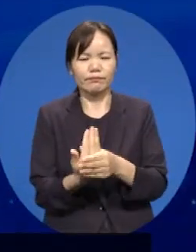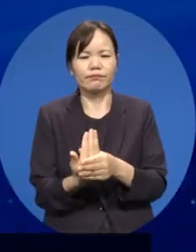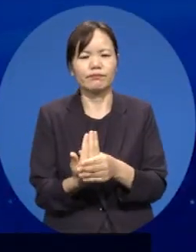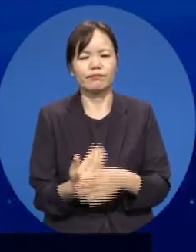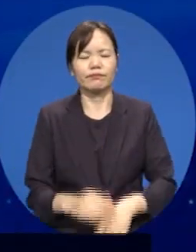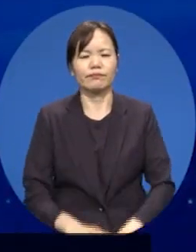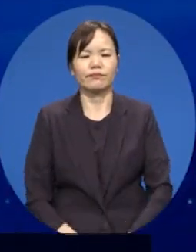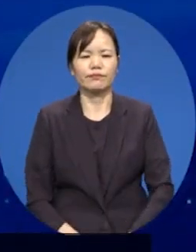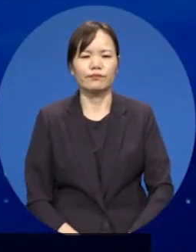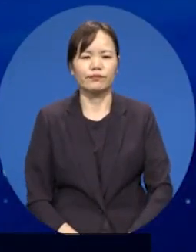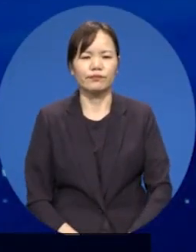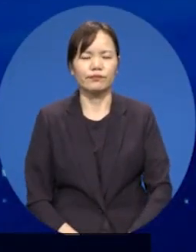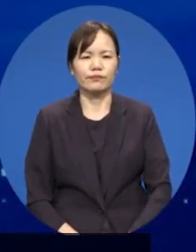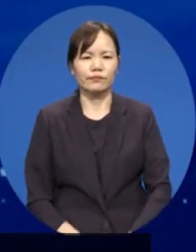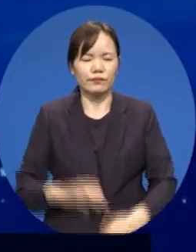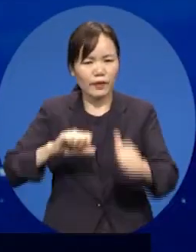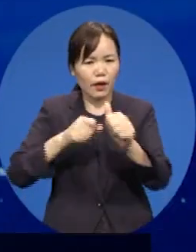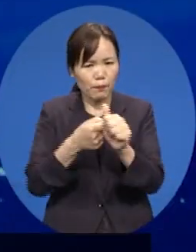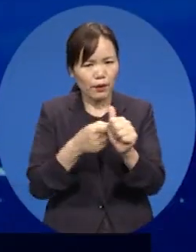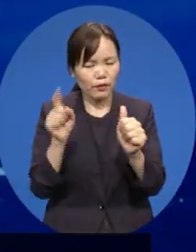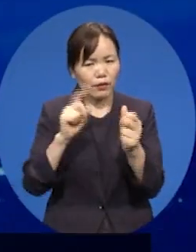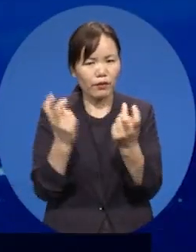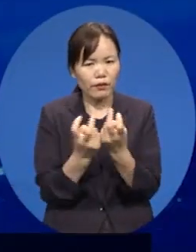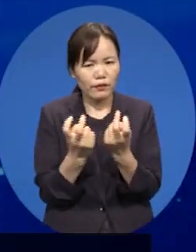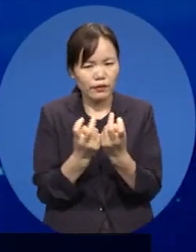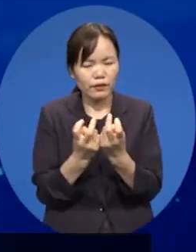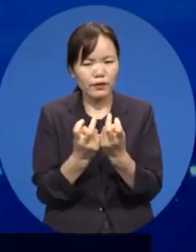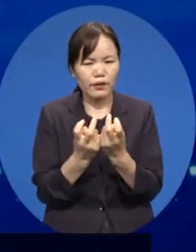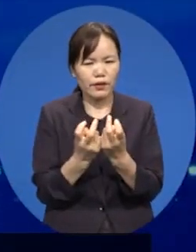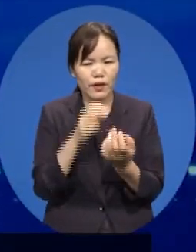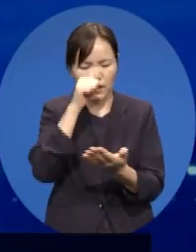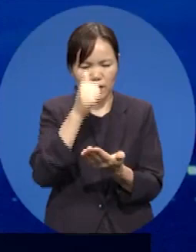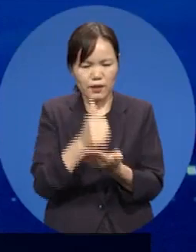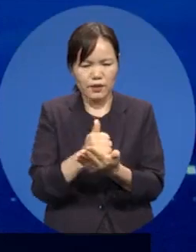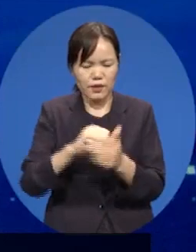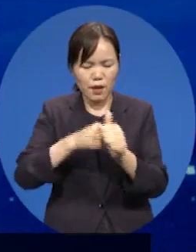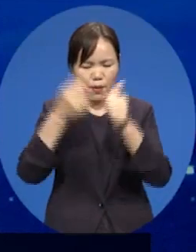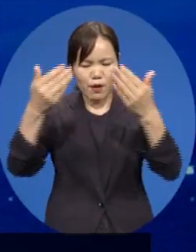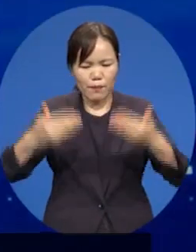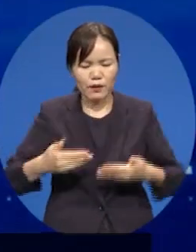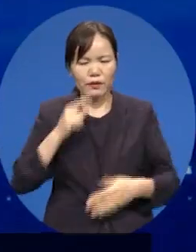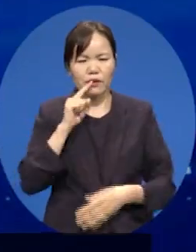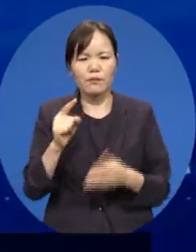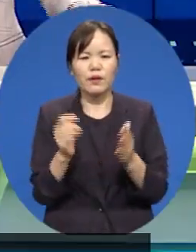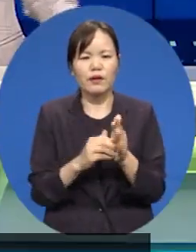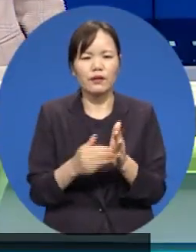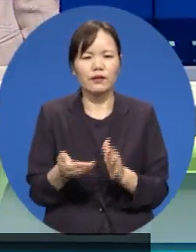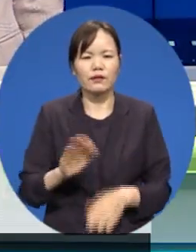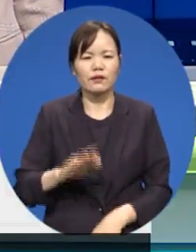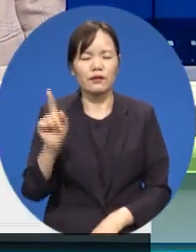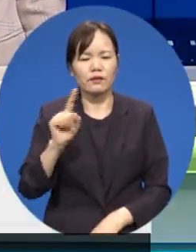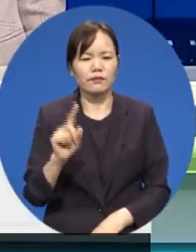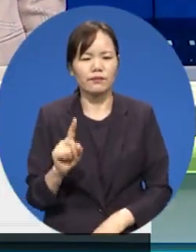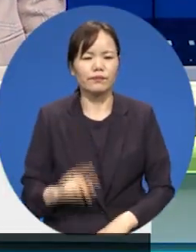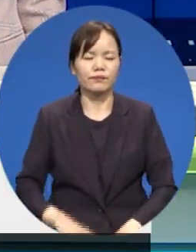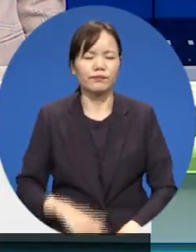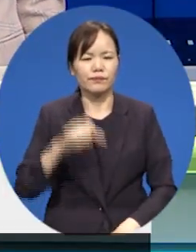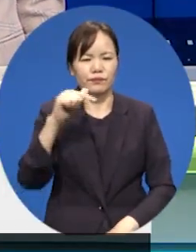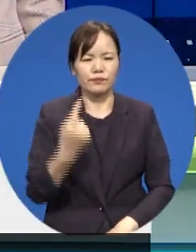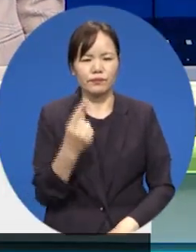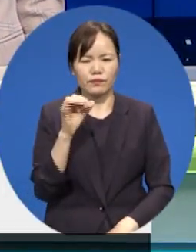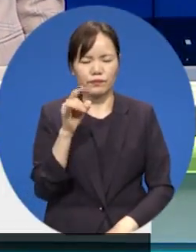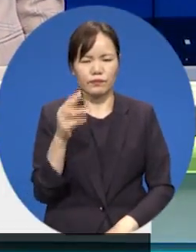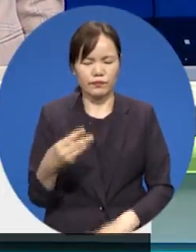그렇다면 과연 이 처벌 수 있는 어떻게든지 분이니 죄값 달게 받겠다고 했는데 어떻게 전망 하십니까 로 l 씨는 적합하기